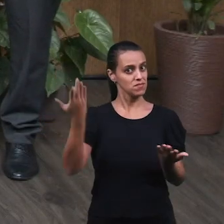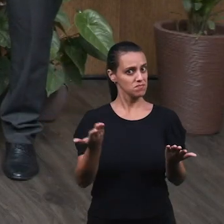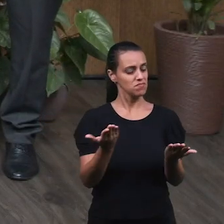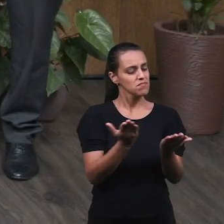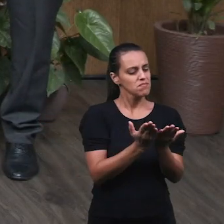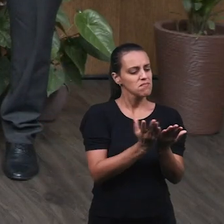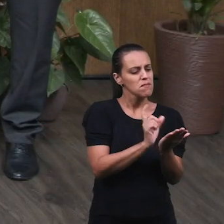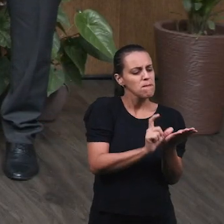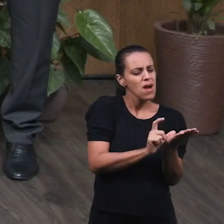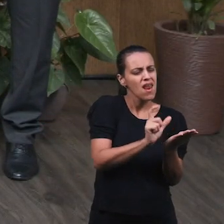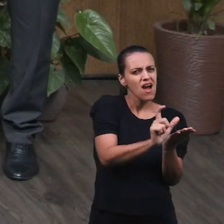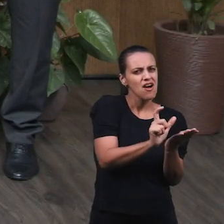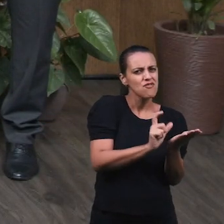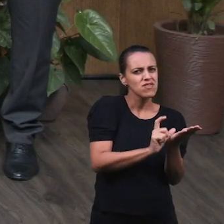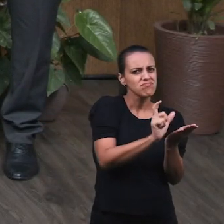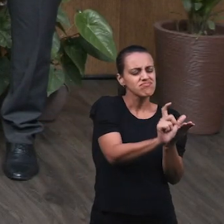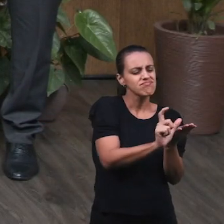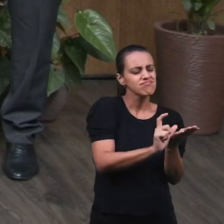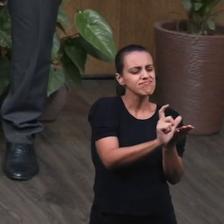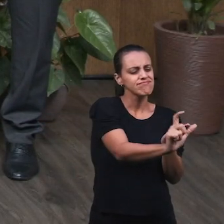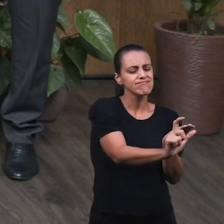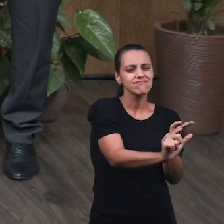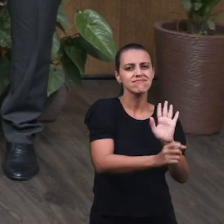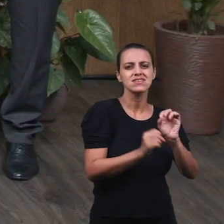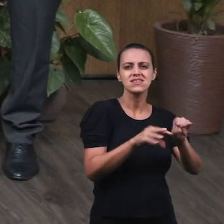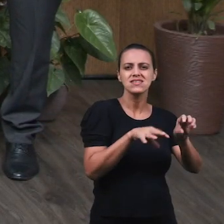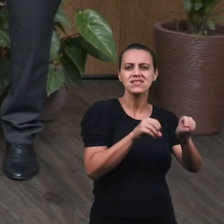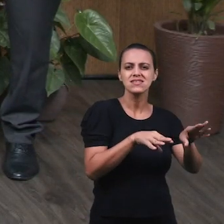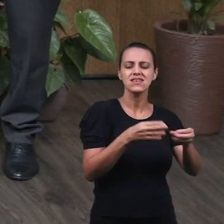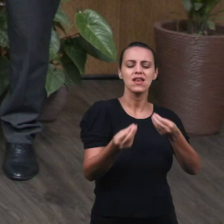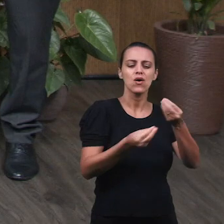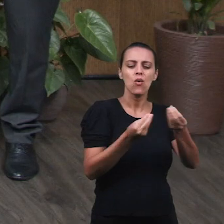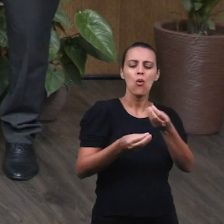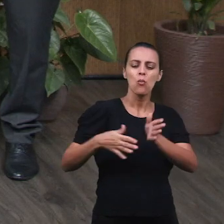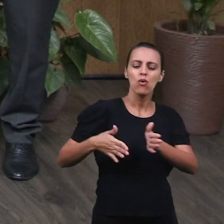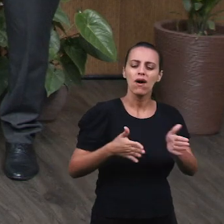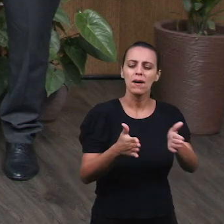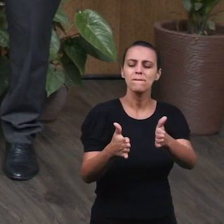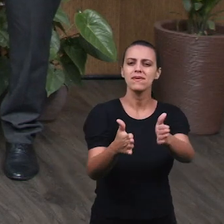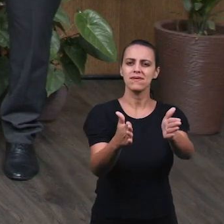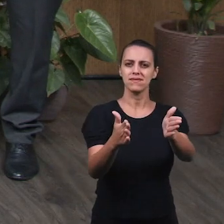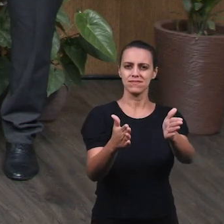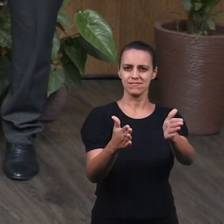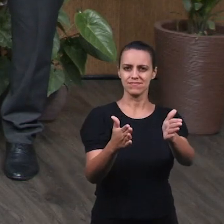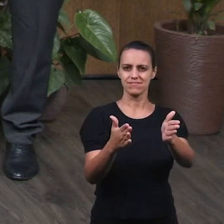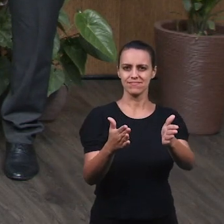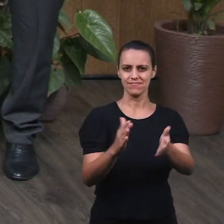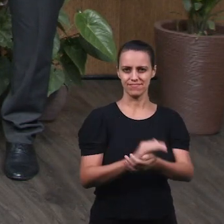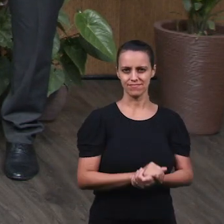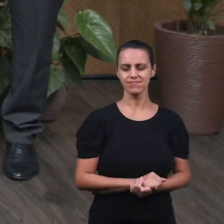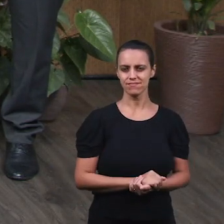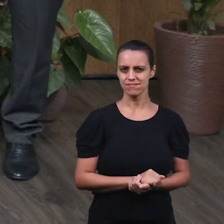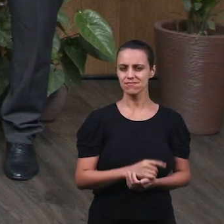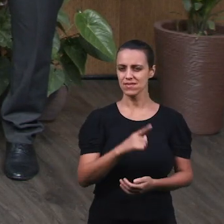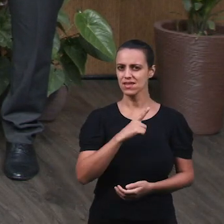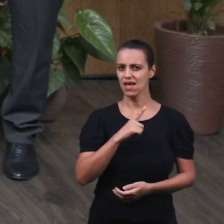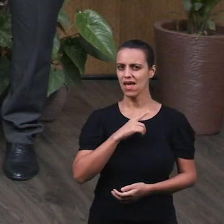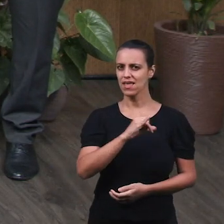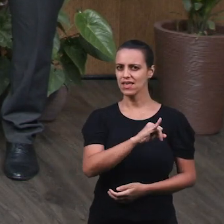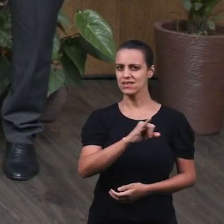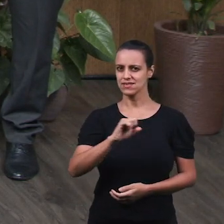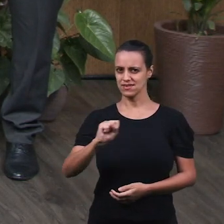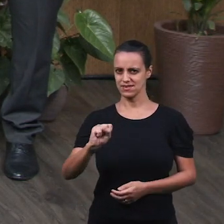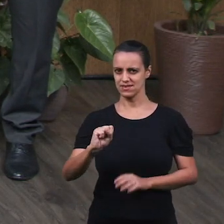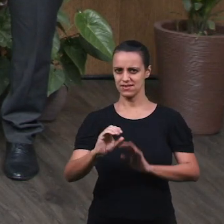de la vie nous pointe le chemin, comme il est enregistré en